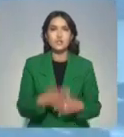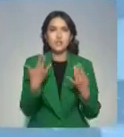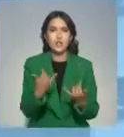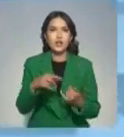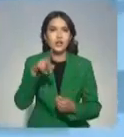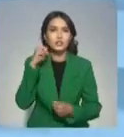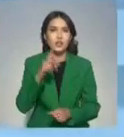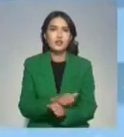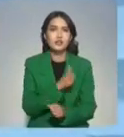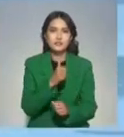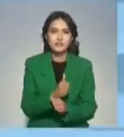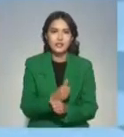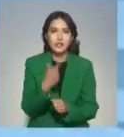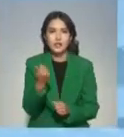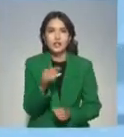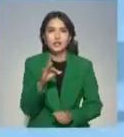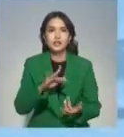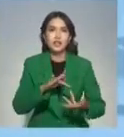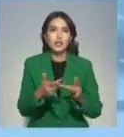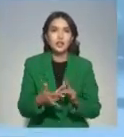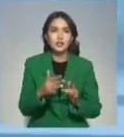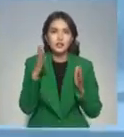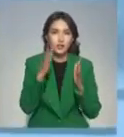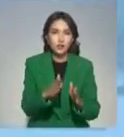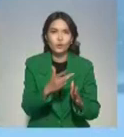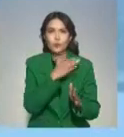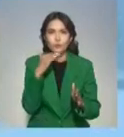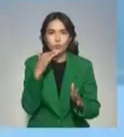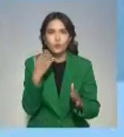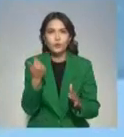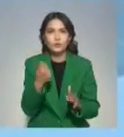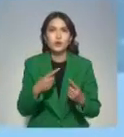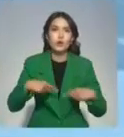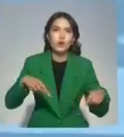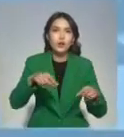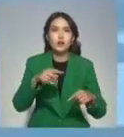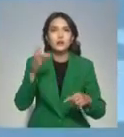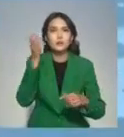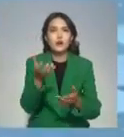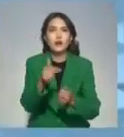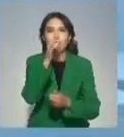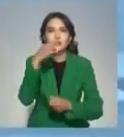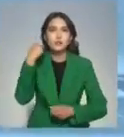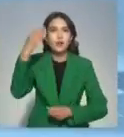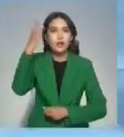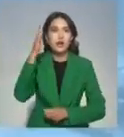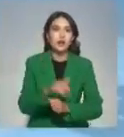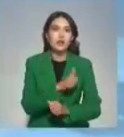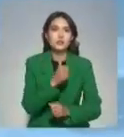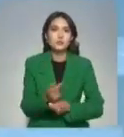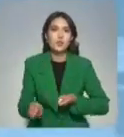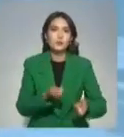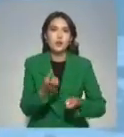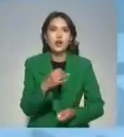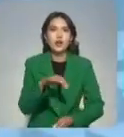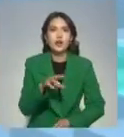Қазіргі жастардың басты дертінің бірі интернетке тәуелділік. Салдарынан қоғамға бейімделе алмай жүр. Президент әкімшілігі басшысының орынбасары